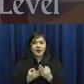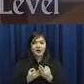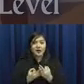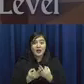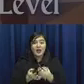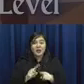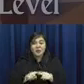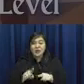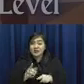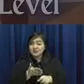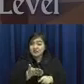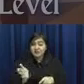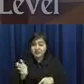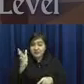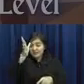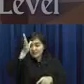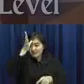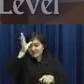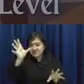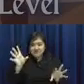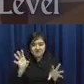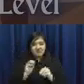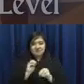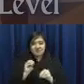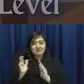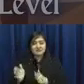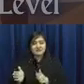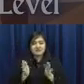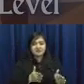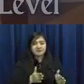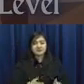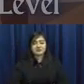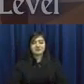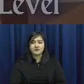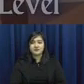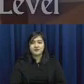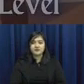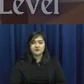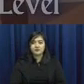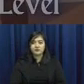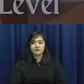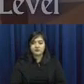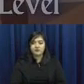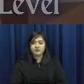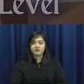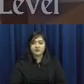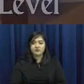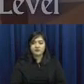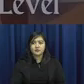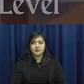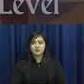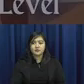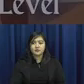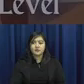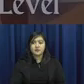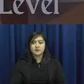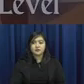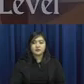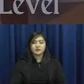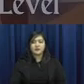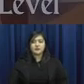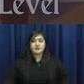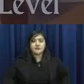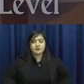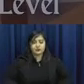maganda-gandang plano. Oh, yung may area leader, kamada ang lahat. Andoon